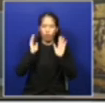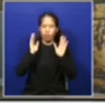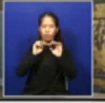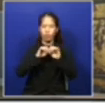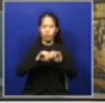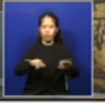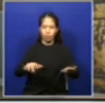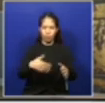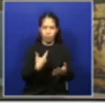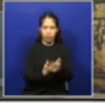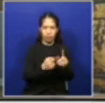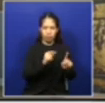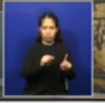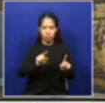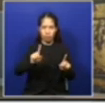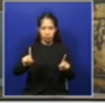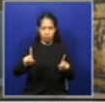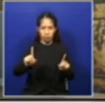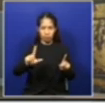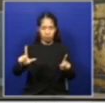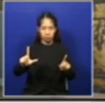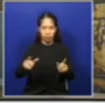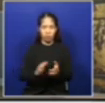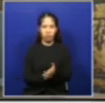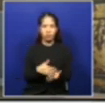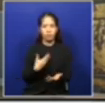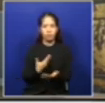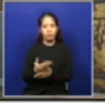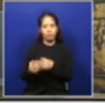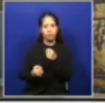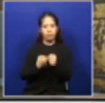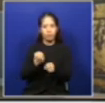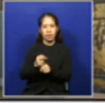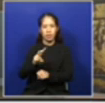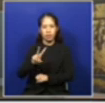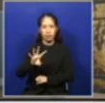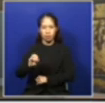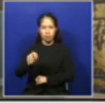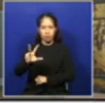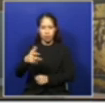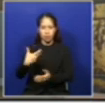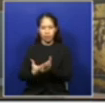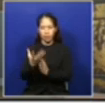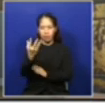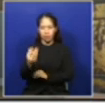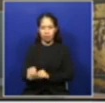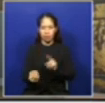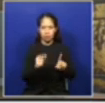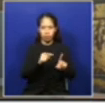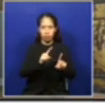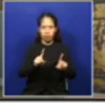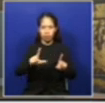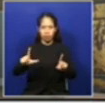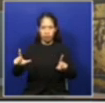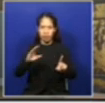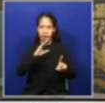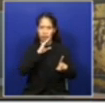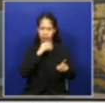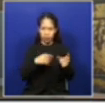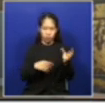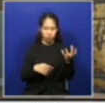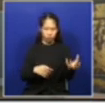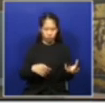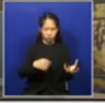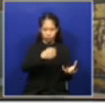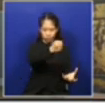เงินค้างท่อของงบประมาณปี2563เหลือ 1.1 ล้านล้านถ้าเงิน2ก้อนนี้ครับเหลือเ